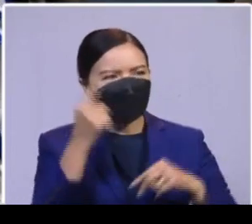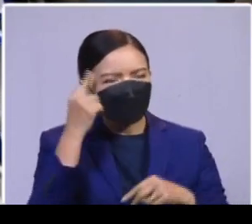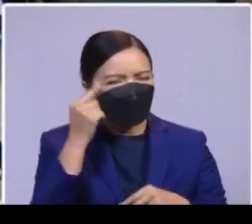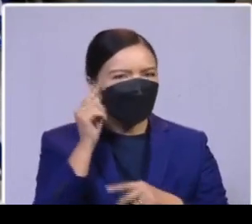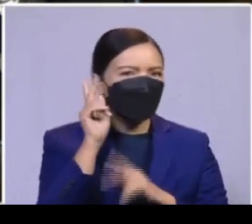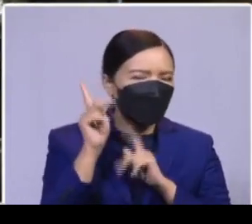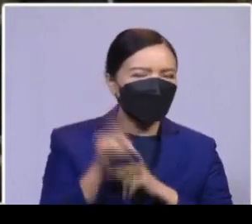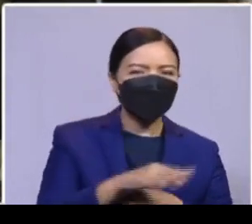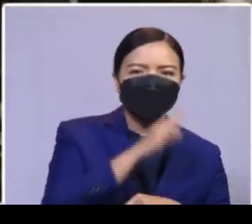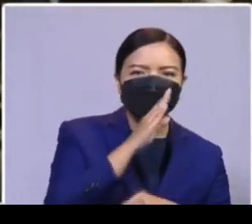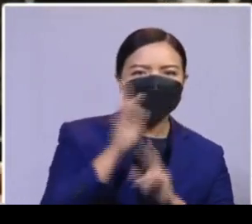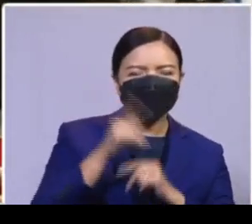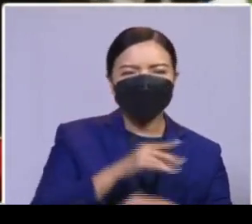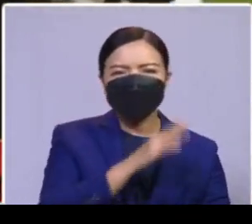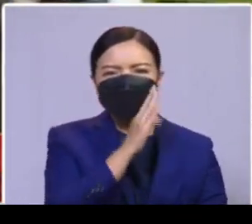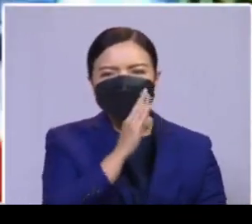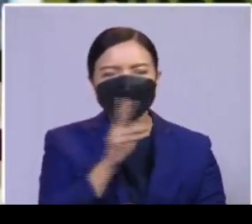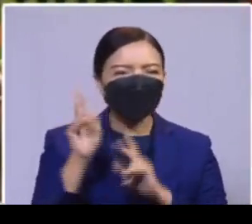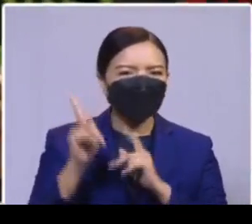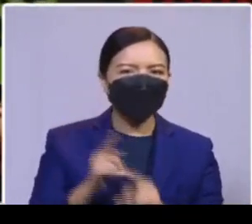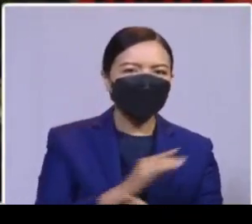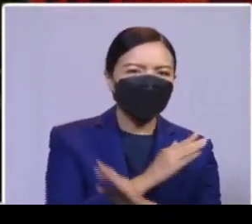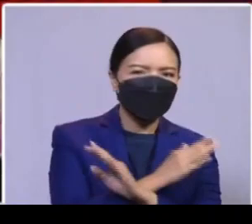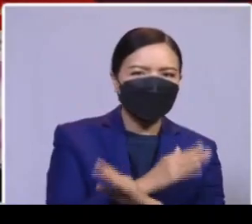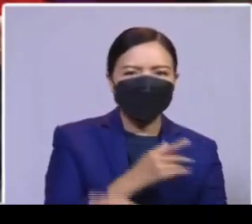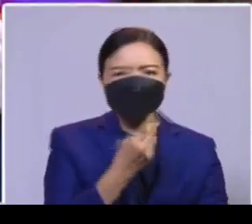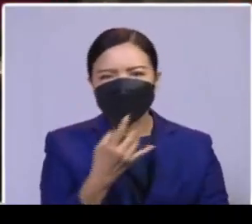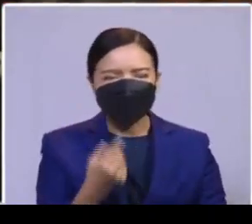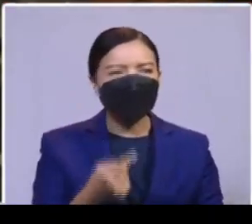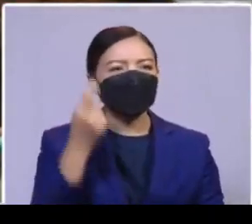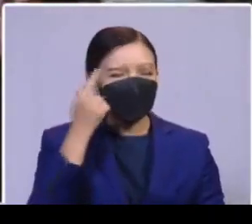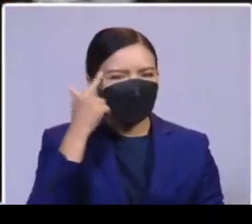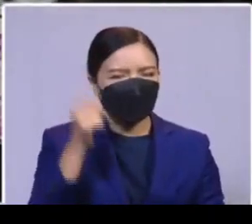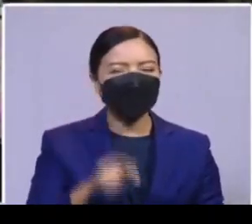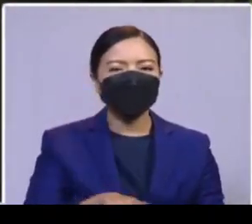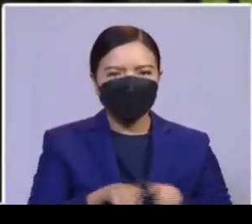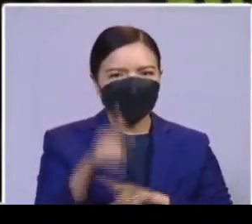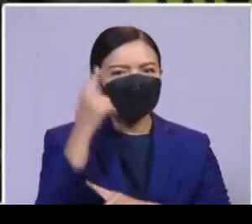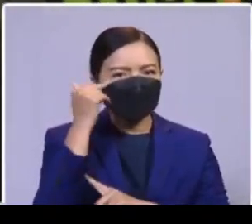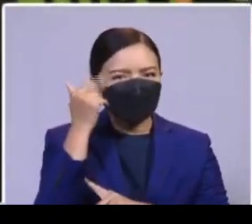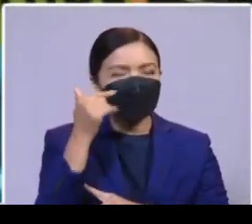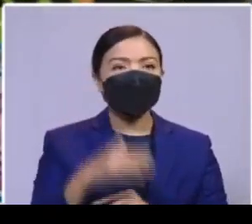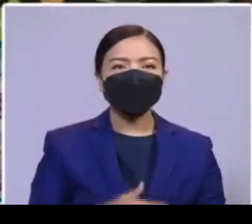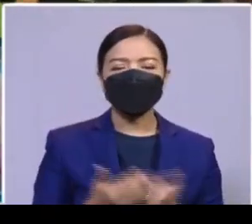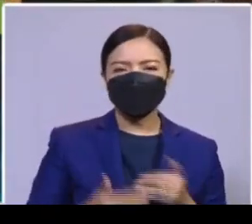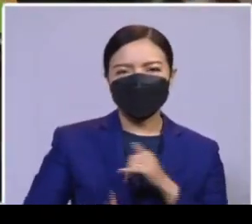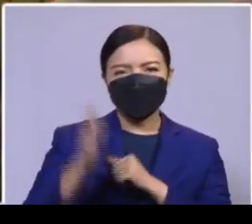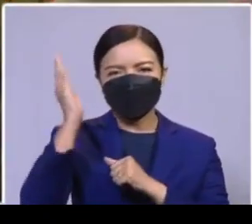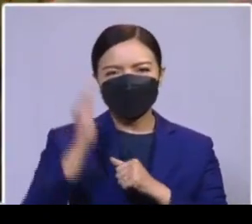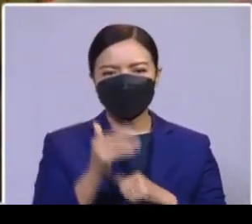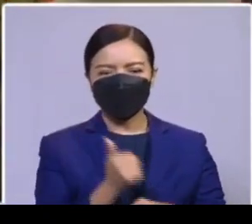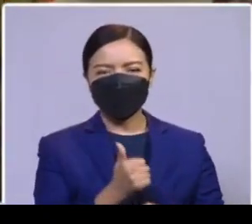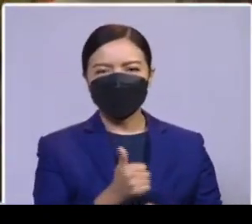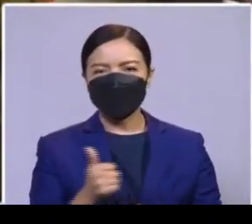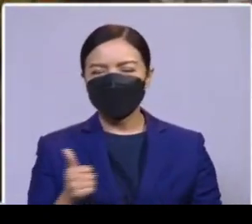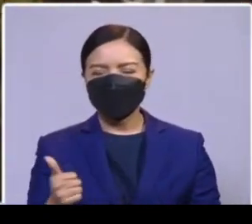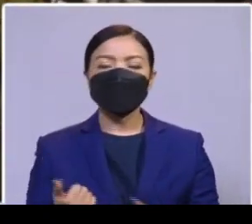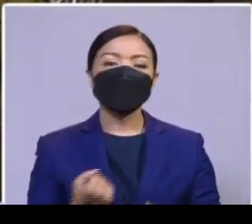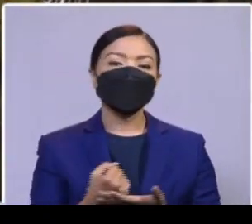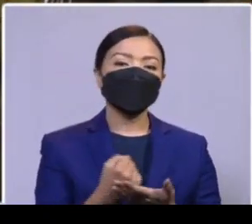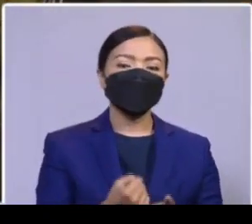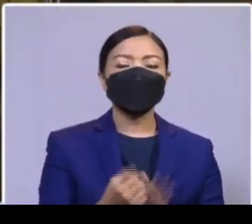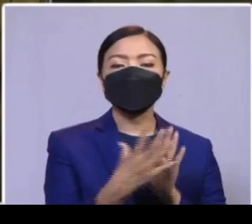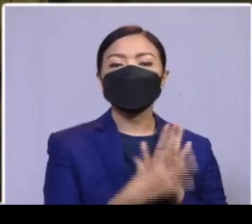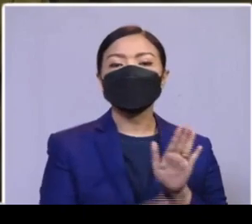ได้รับการเรียนรู้นะครับเป็นกระบวนการที่ได้วิทยากรระดับประเทศมานะครับก็ยังมีกิจกรรมอีกหลากหลายซึ่งเป็นการ